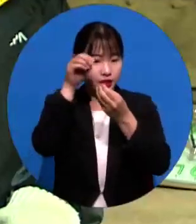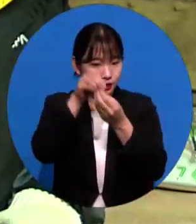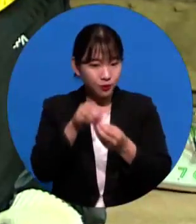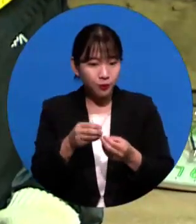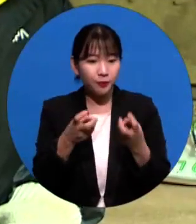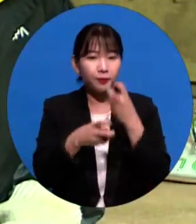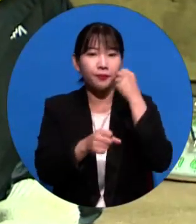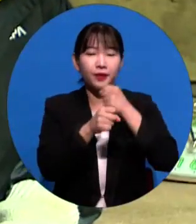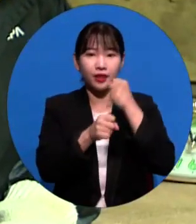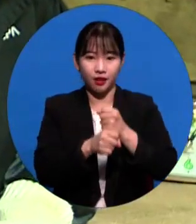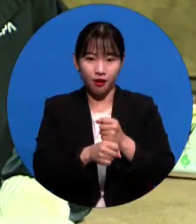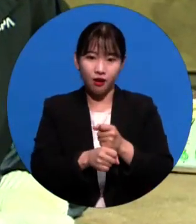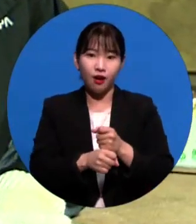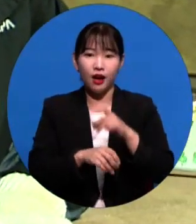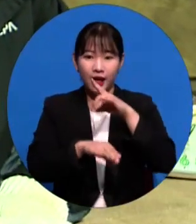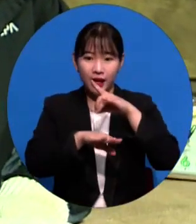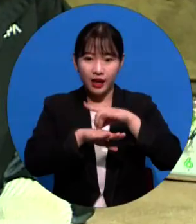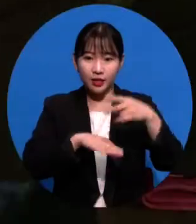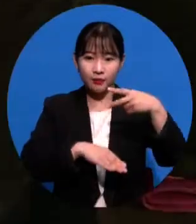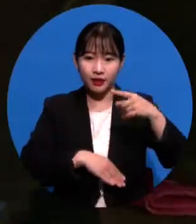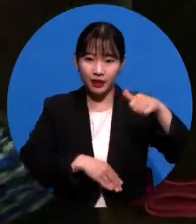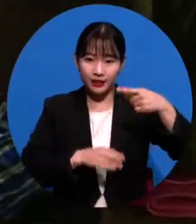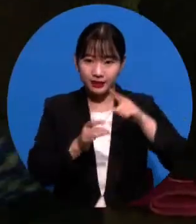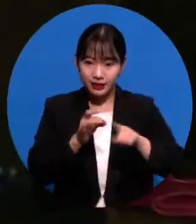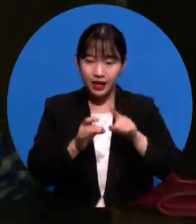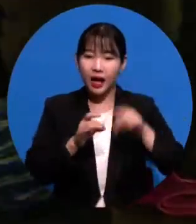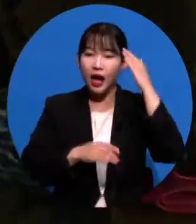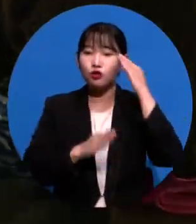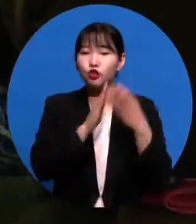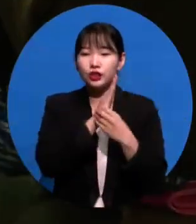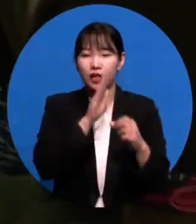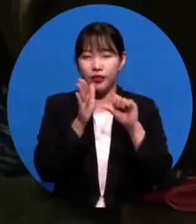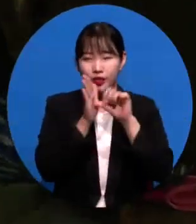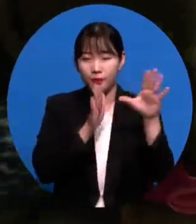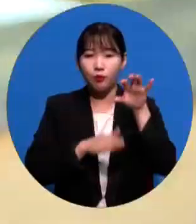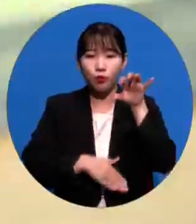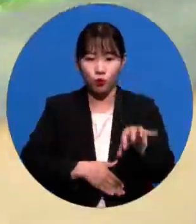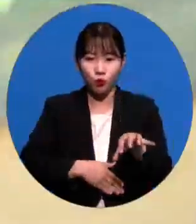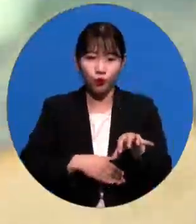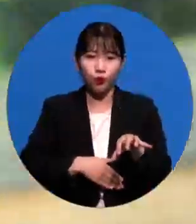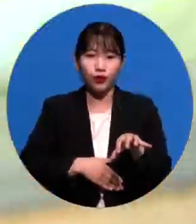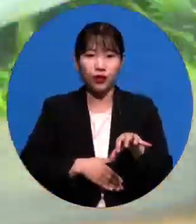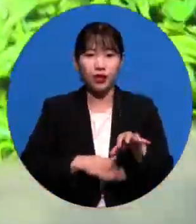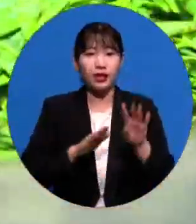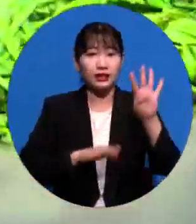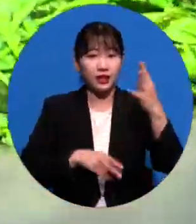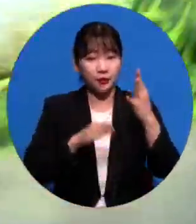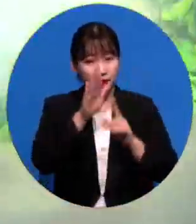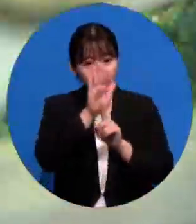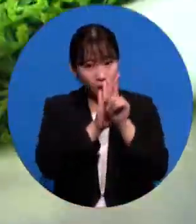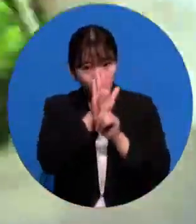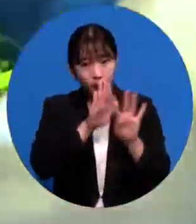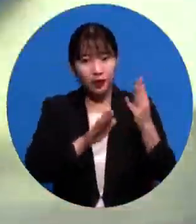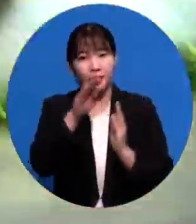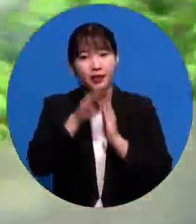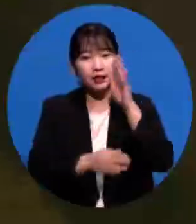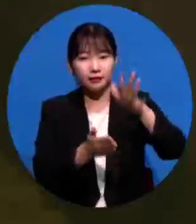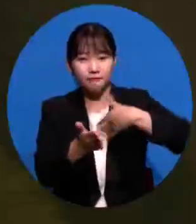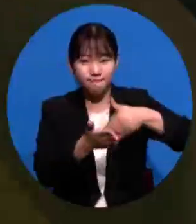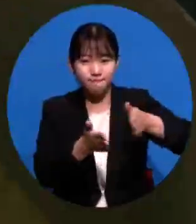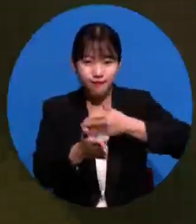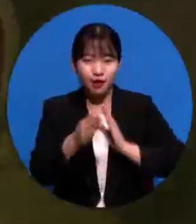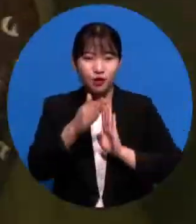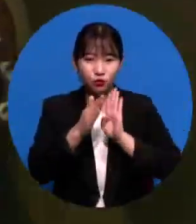대흥사는 한국 차의 성지로 불립니다. 400도로 달군 무쇠솥에 찻잎을 넣고 덮은 뒤